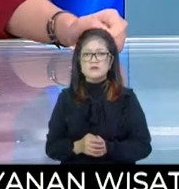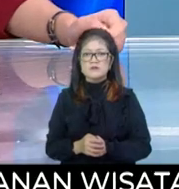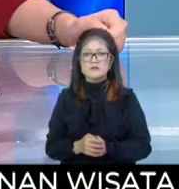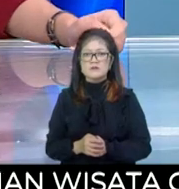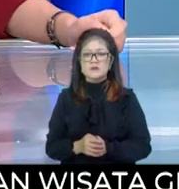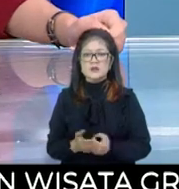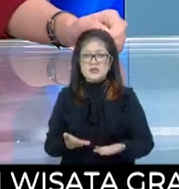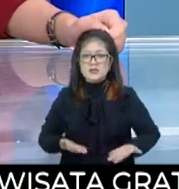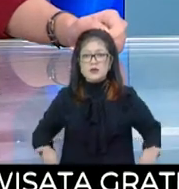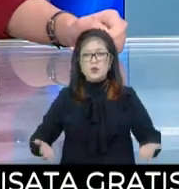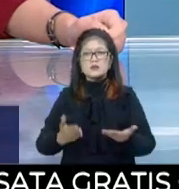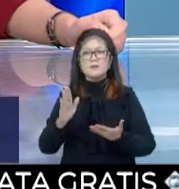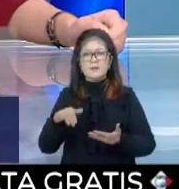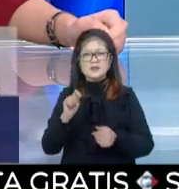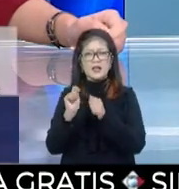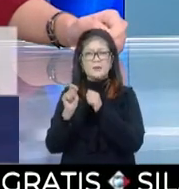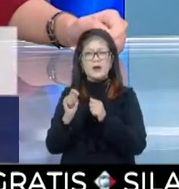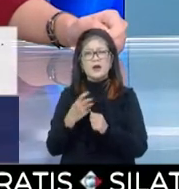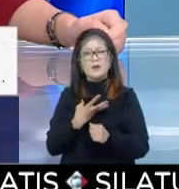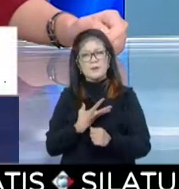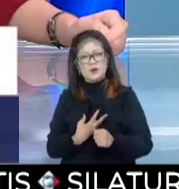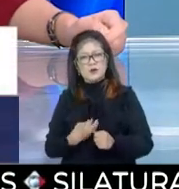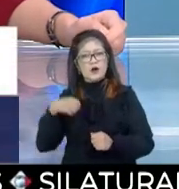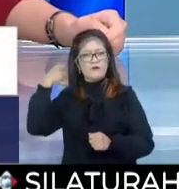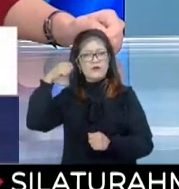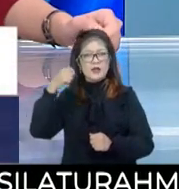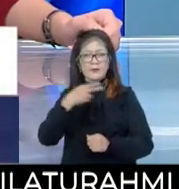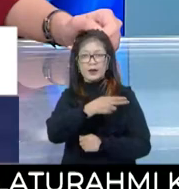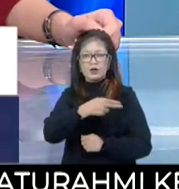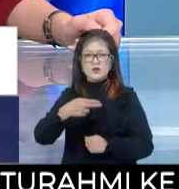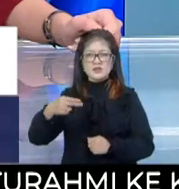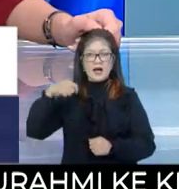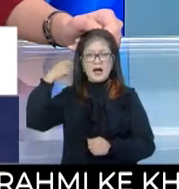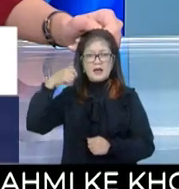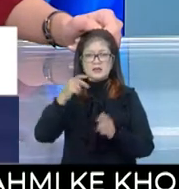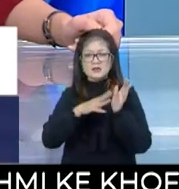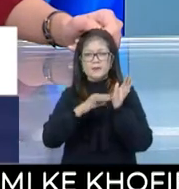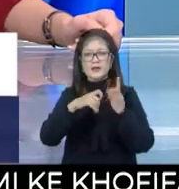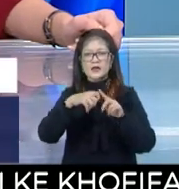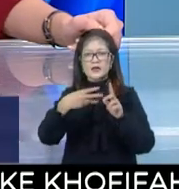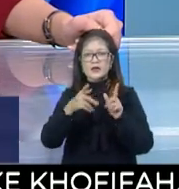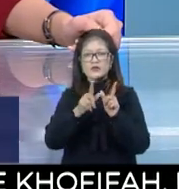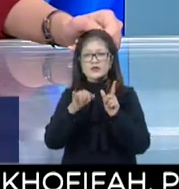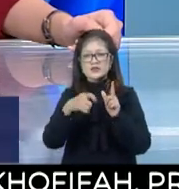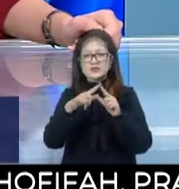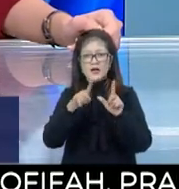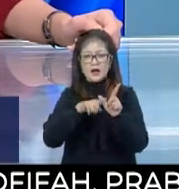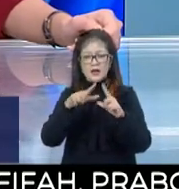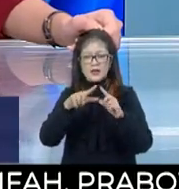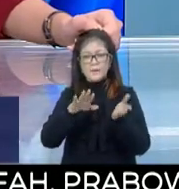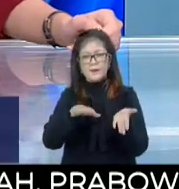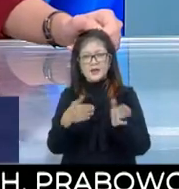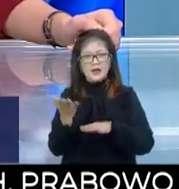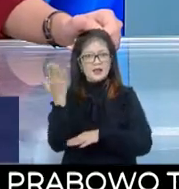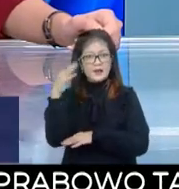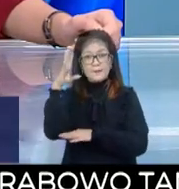Masih dalam suasana Lebaran, berita duka datang dari industri perfilman tanah air. Artis senior Mieke Wijaya meninggal dunia pada Selasa malam. Almarhum meninggal di